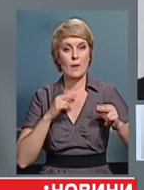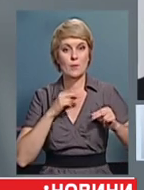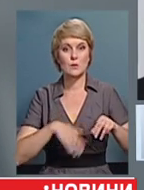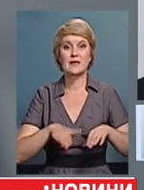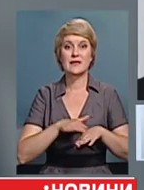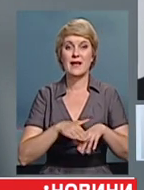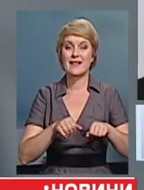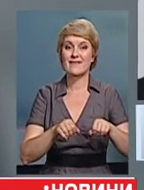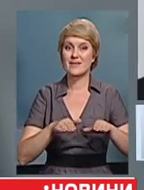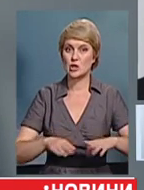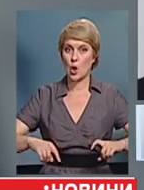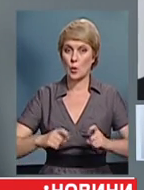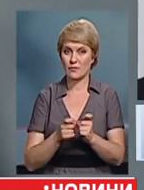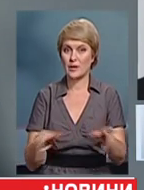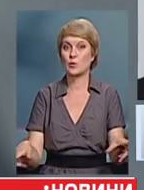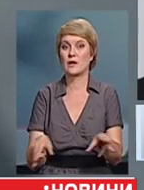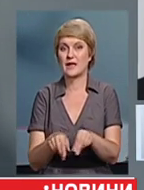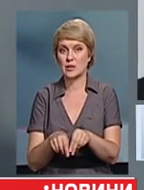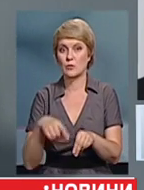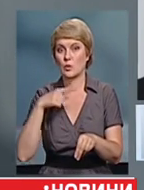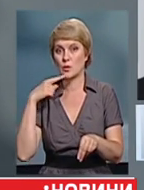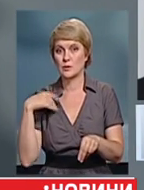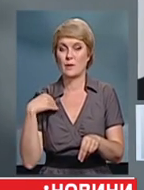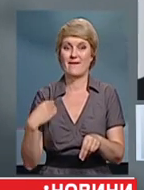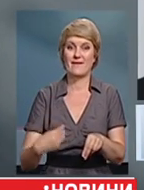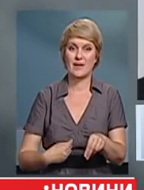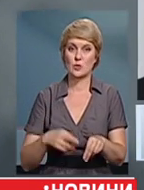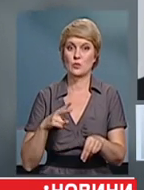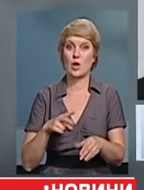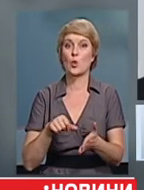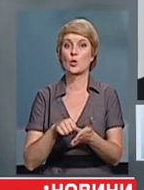над вирішенням конфлікту разом із Росією та Францією як учасниками Мінської групи.